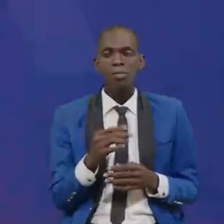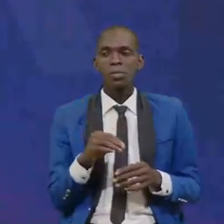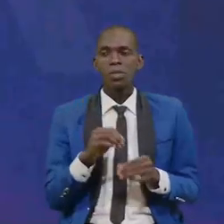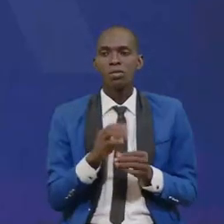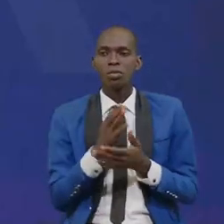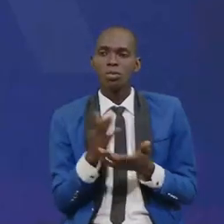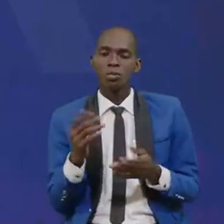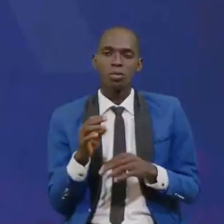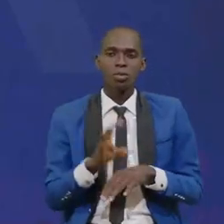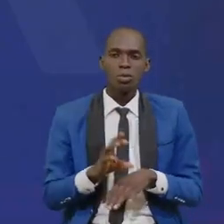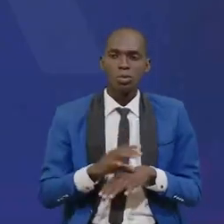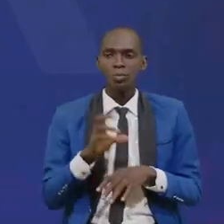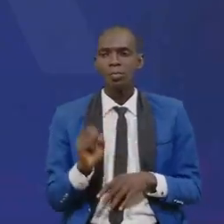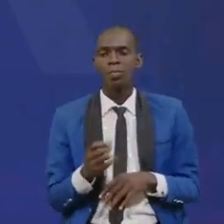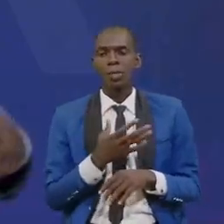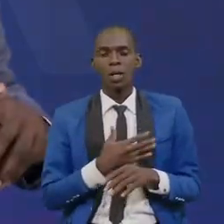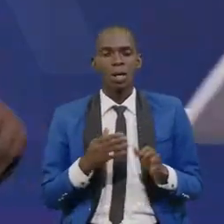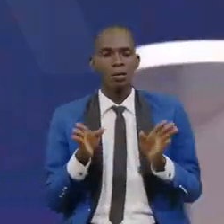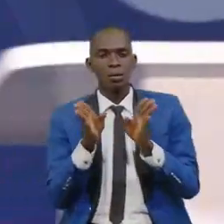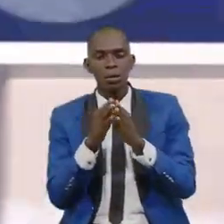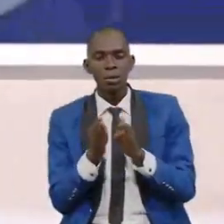Certaines églises et des assemblées communion,